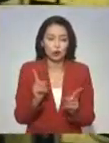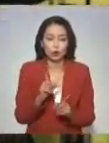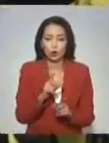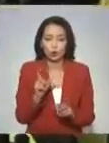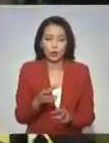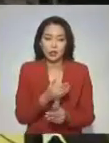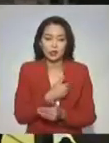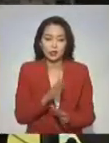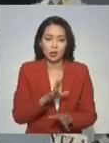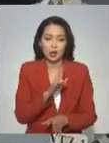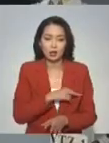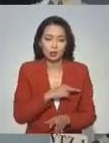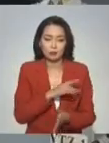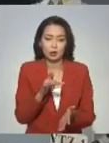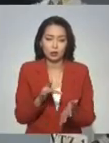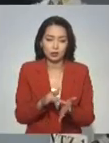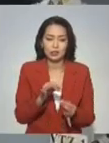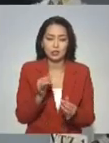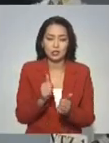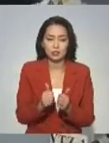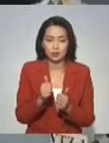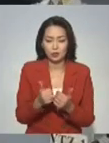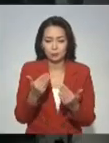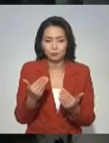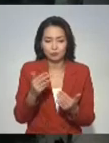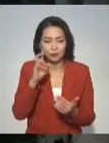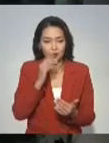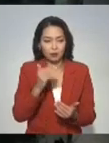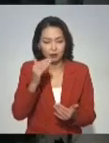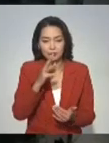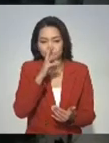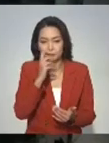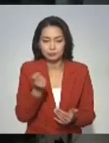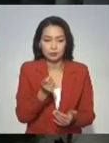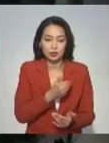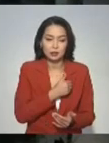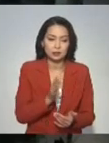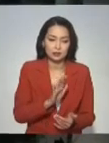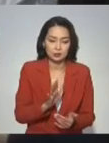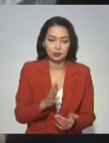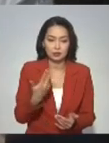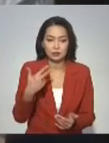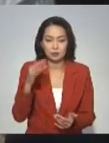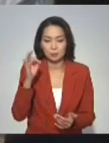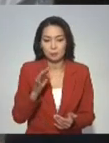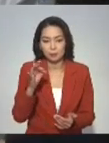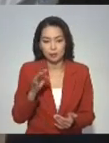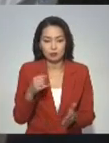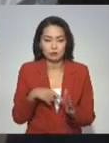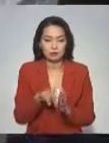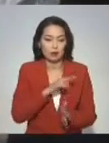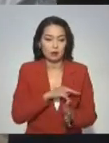хотят работать на монополиста из-за низких разрядов и невысоких зарплат. Дефицит сотрудников – 30%. На заседании